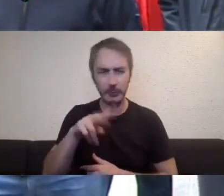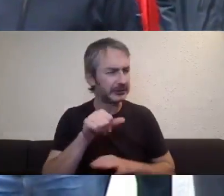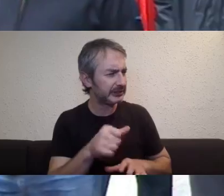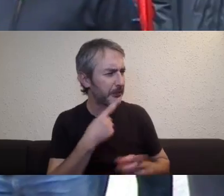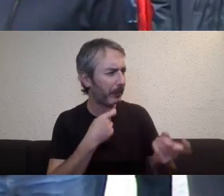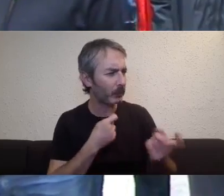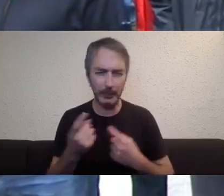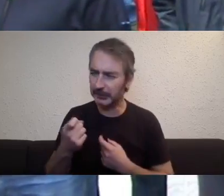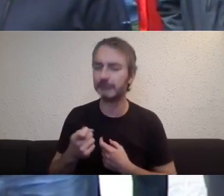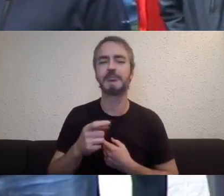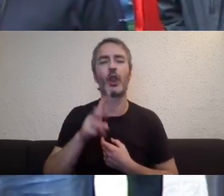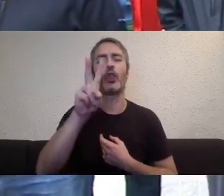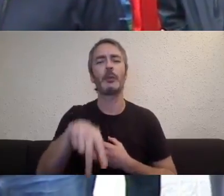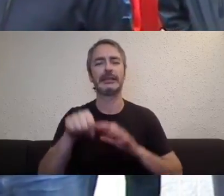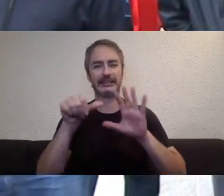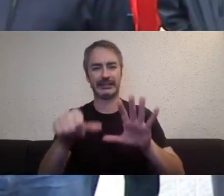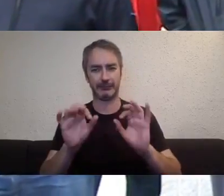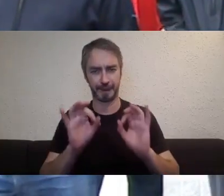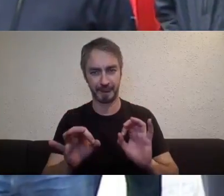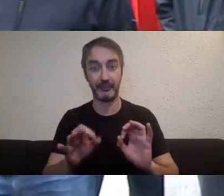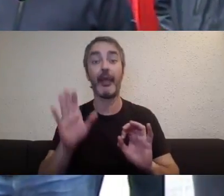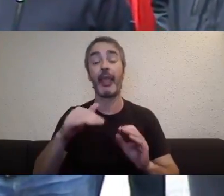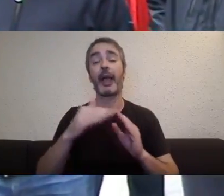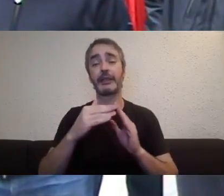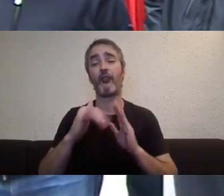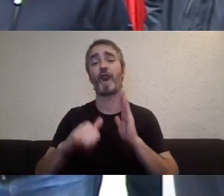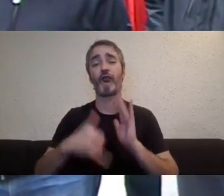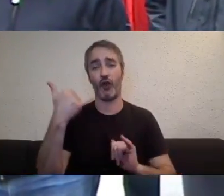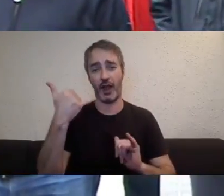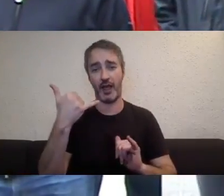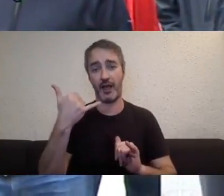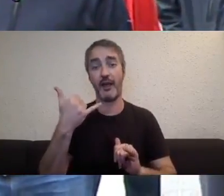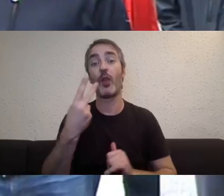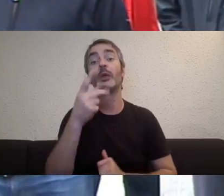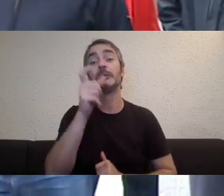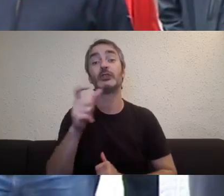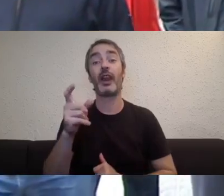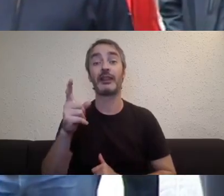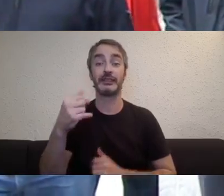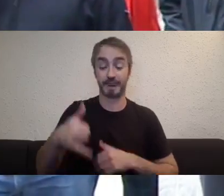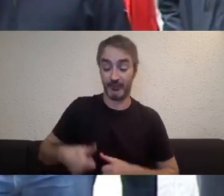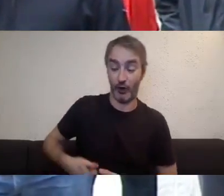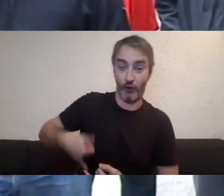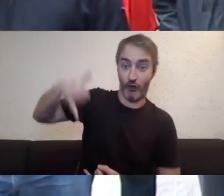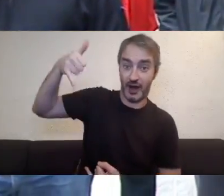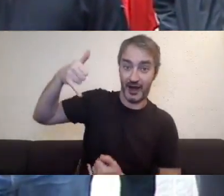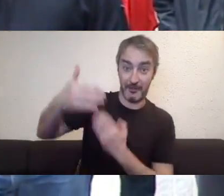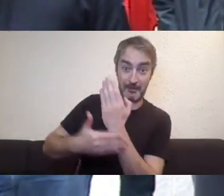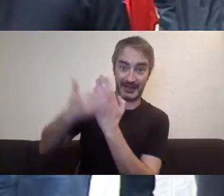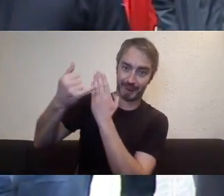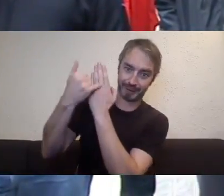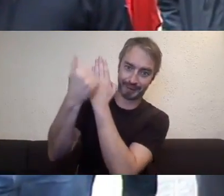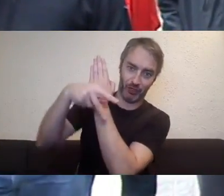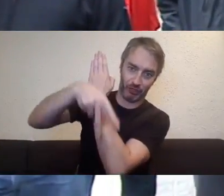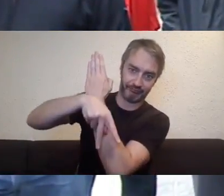2006 van desallotjar. Hi havia dues persones penjades de la façana de l'edifici. Van